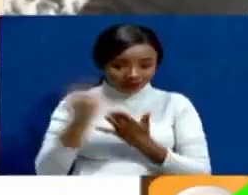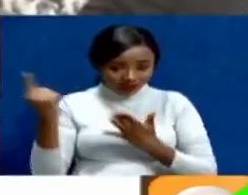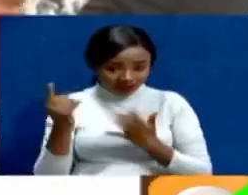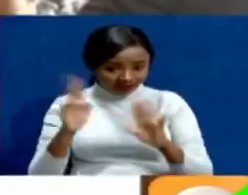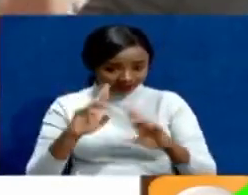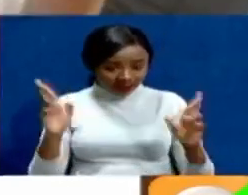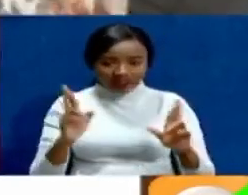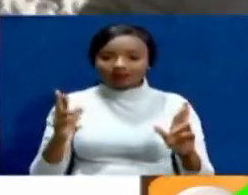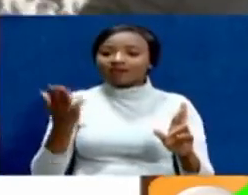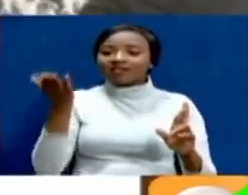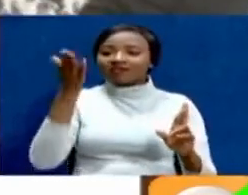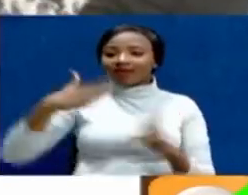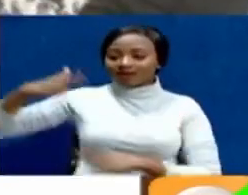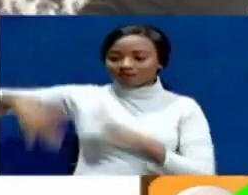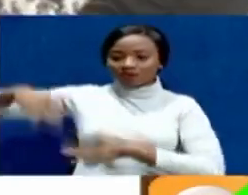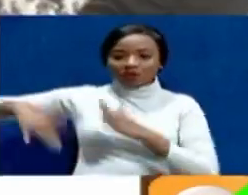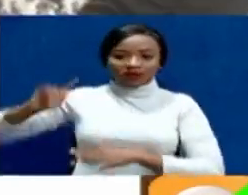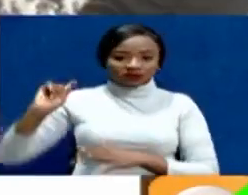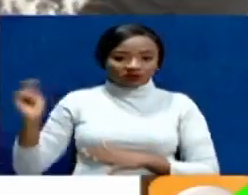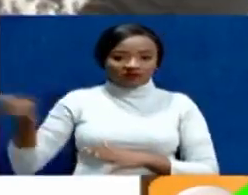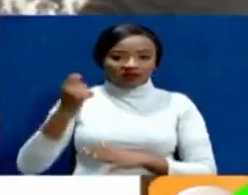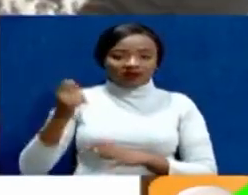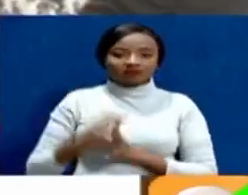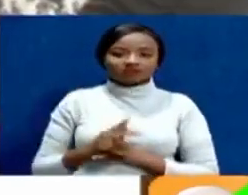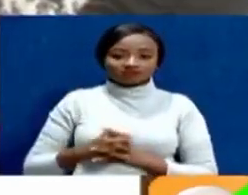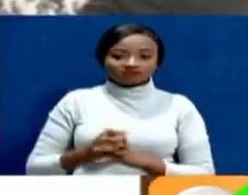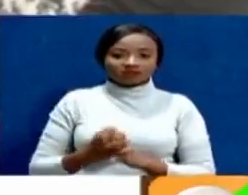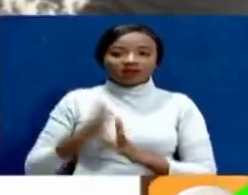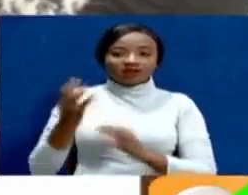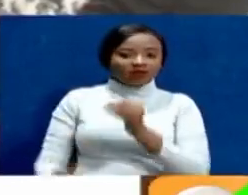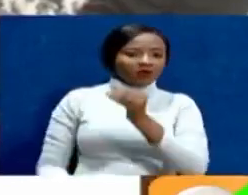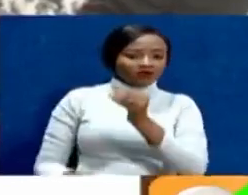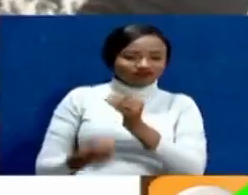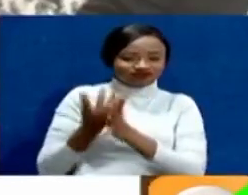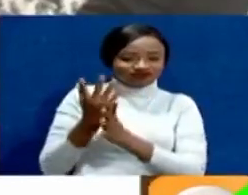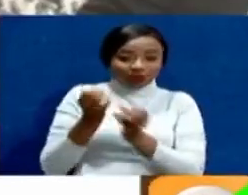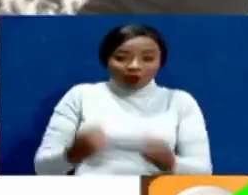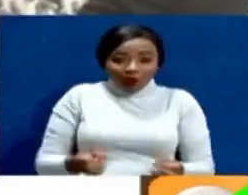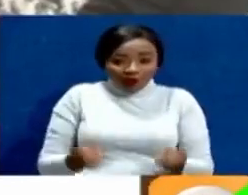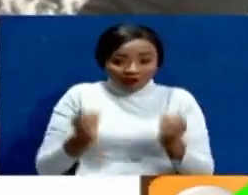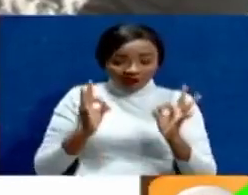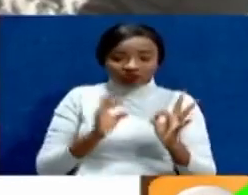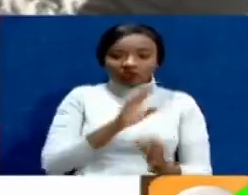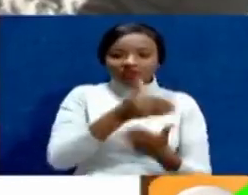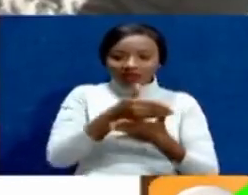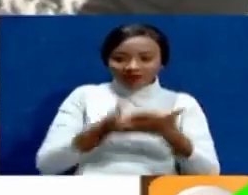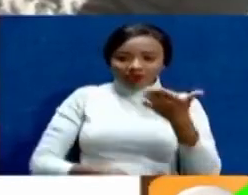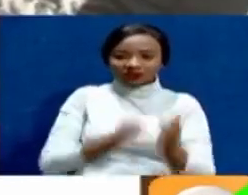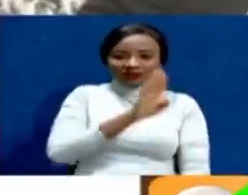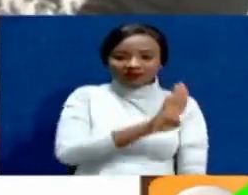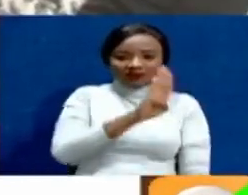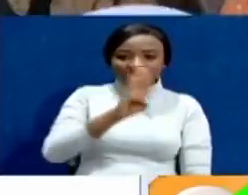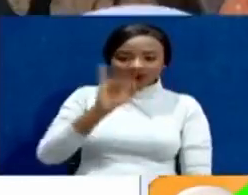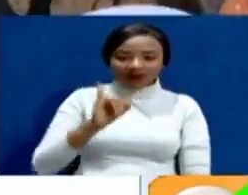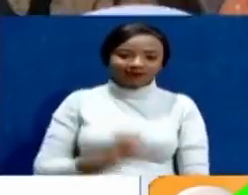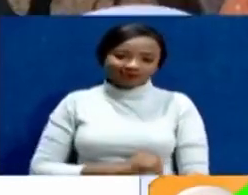Tutakuwa kule Bomas of Kenya. Kule ndio tutazindua kirasmi hii ripoti ya BBI kwa